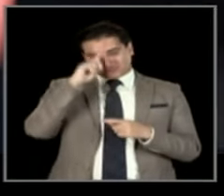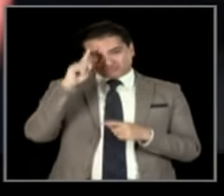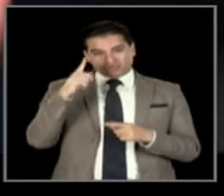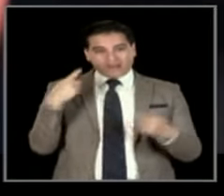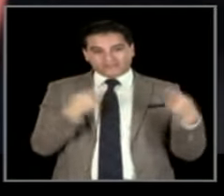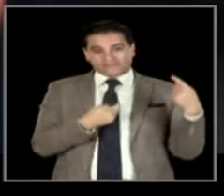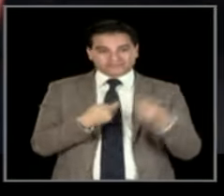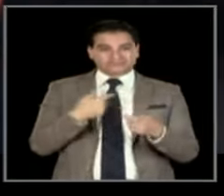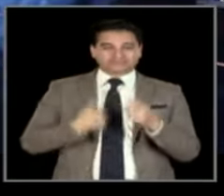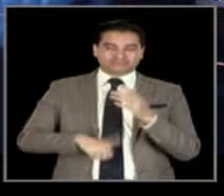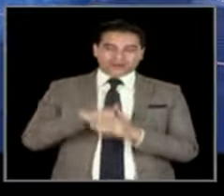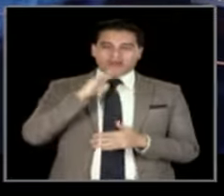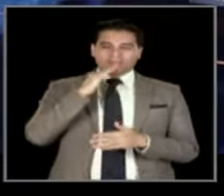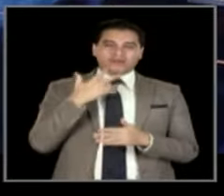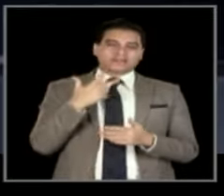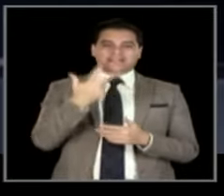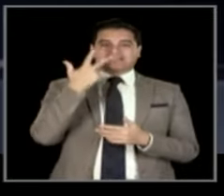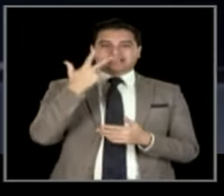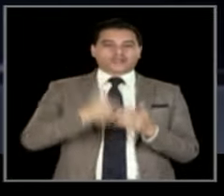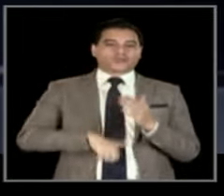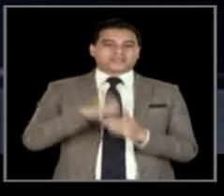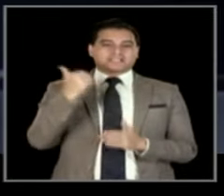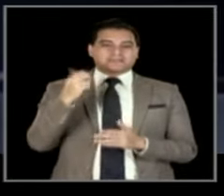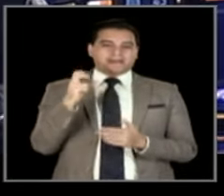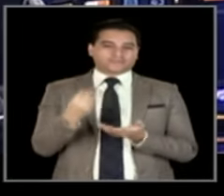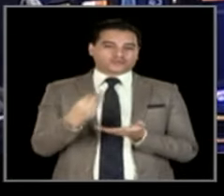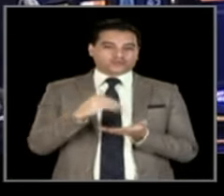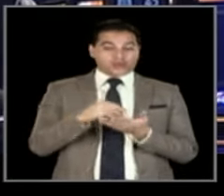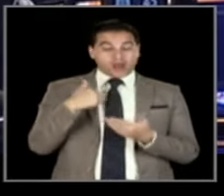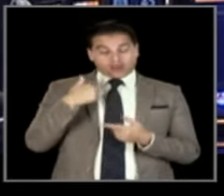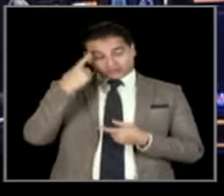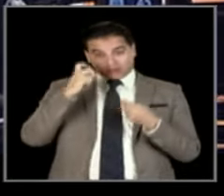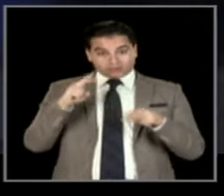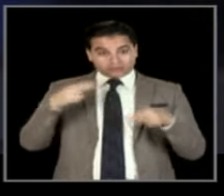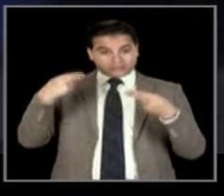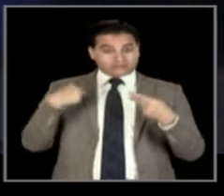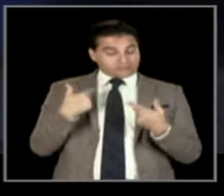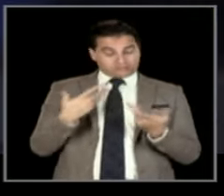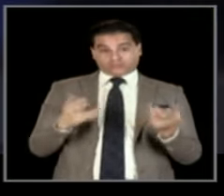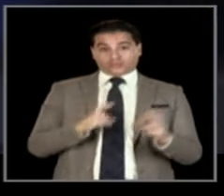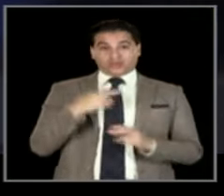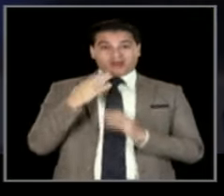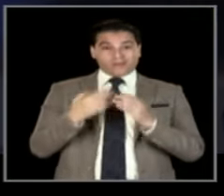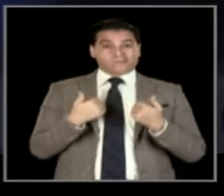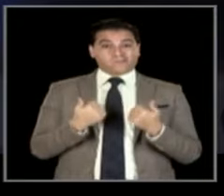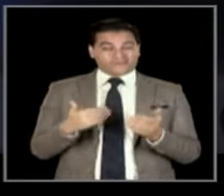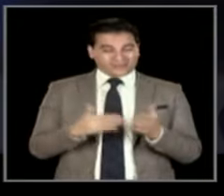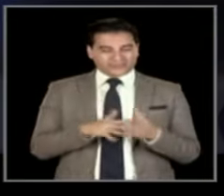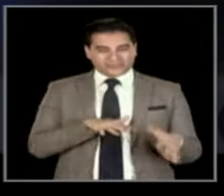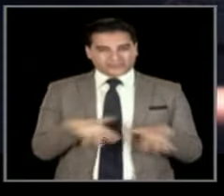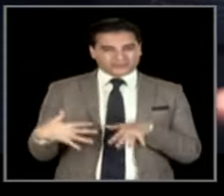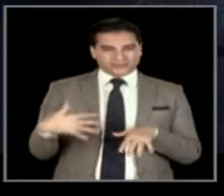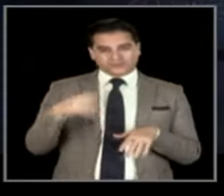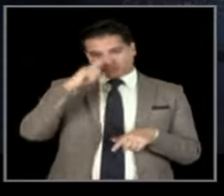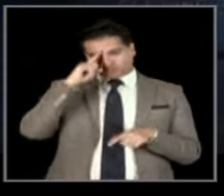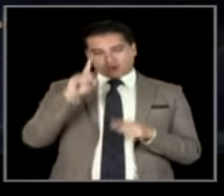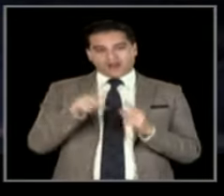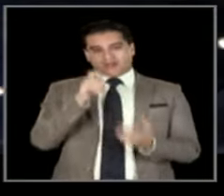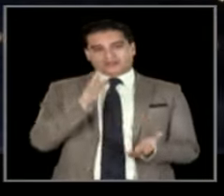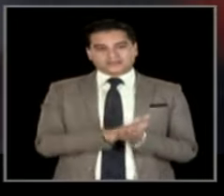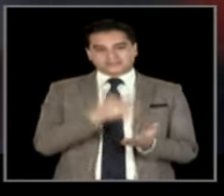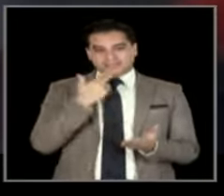احرز الهدف الثالث ونرجع ب 25 نقطه. ما كنتش عامل حساب ان انزل تحت الضغط، ممكن ده ضيع مني اجابات كتير كانت عندي، بس ان شاء الله نرجع في عجله الحظ ونكسب